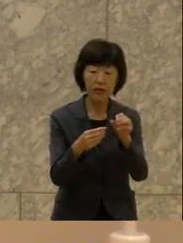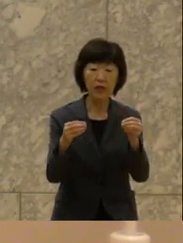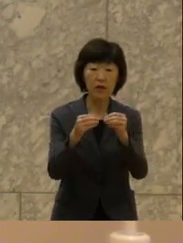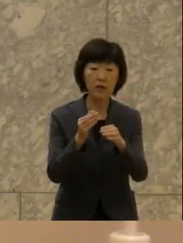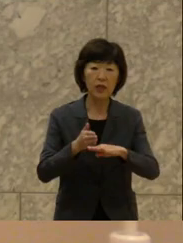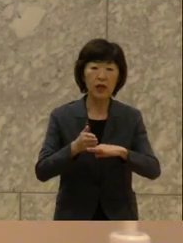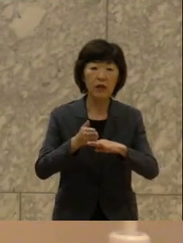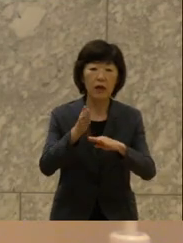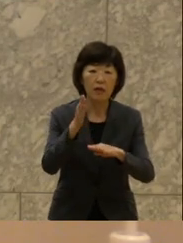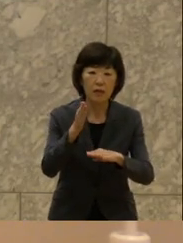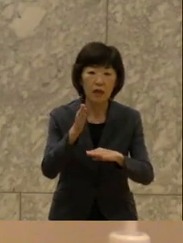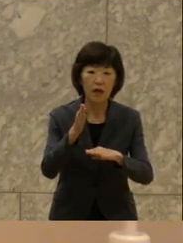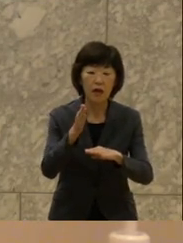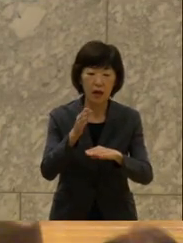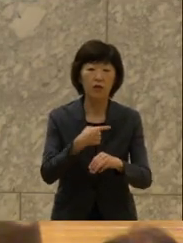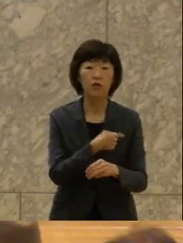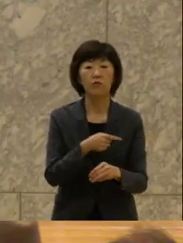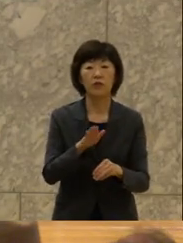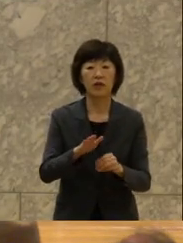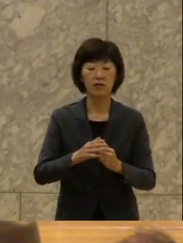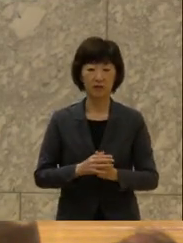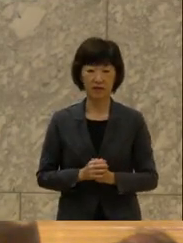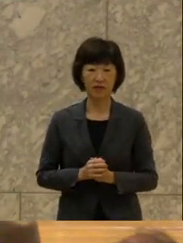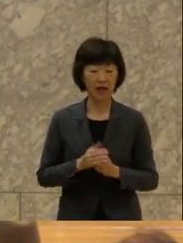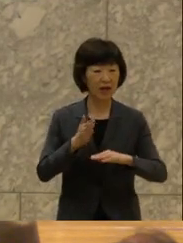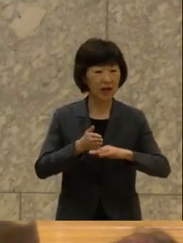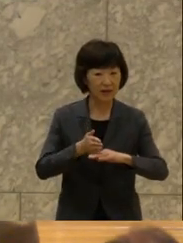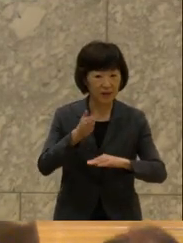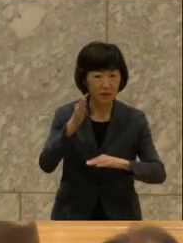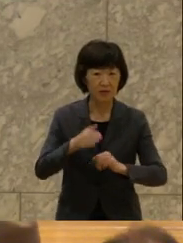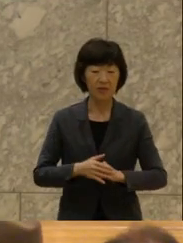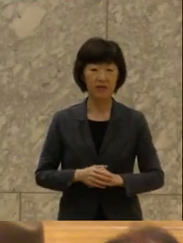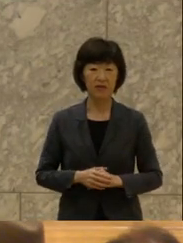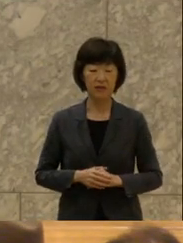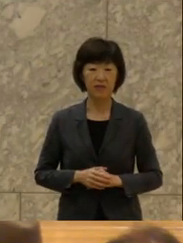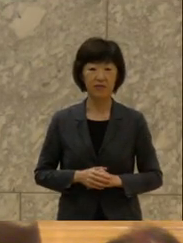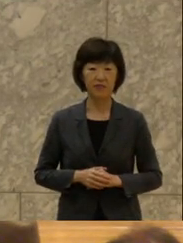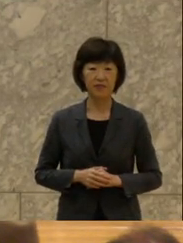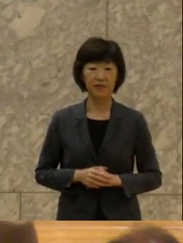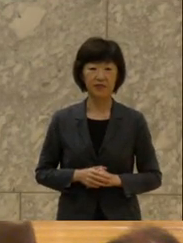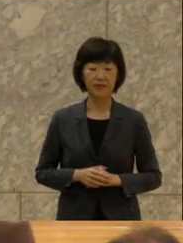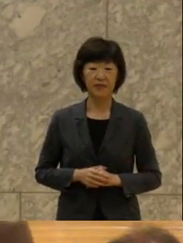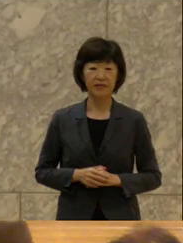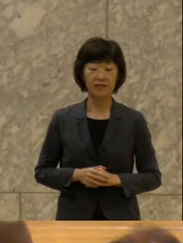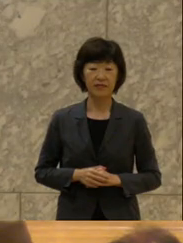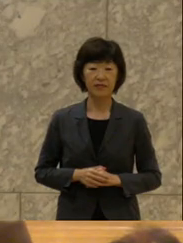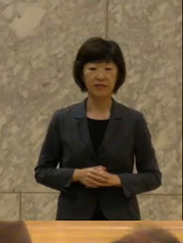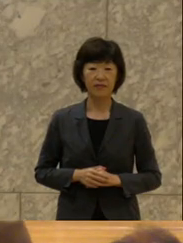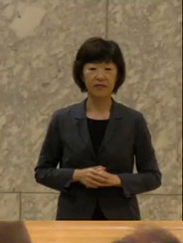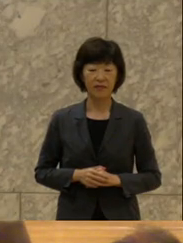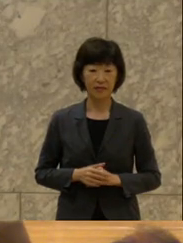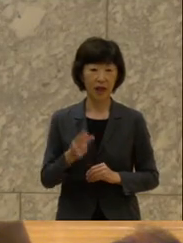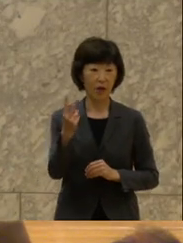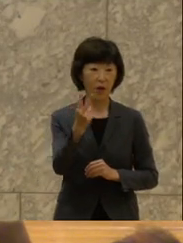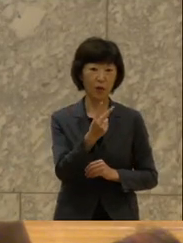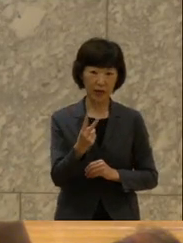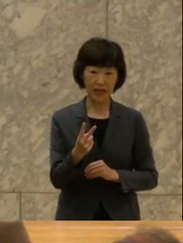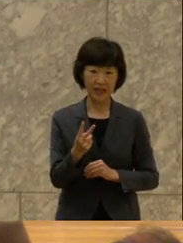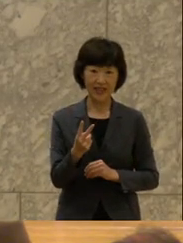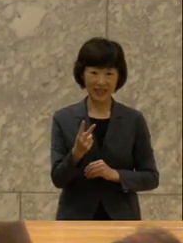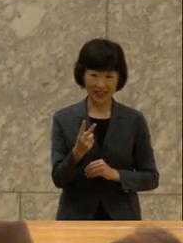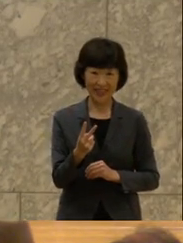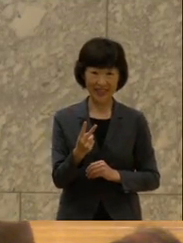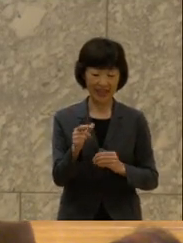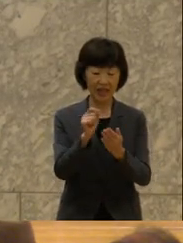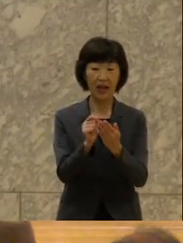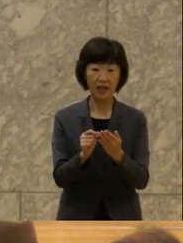ますありがとうございますはいなんとですねこのお二人に書いていただいたフリップ